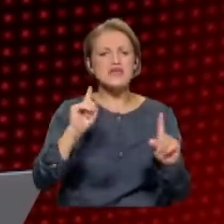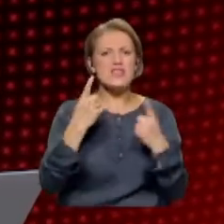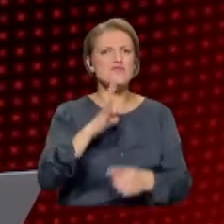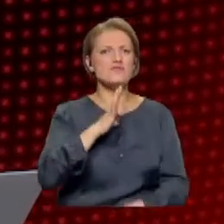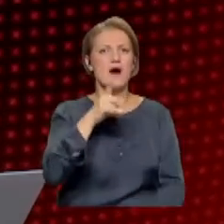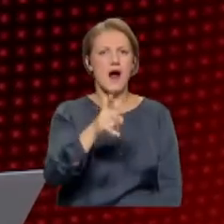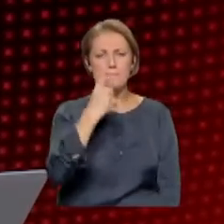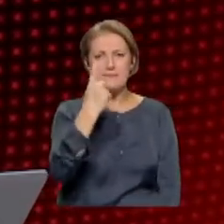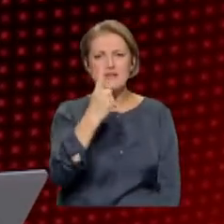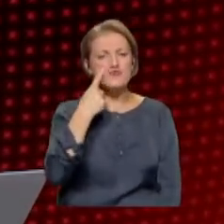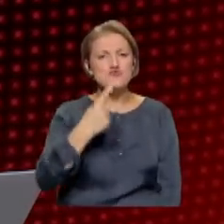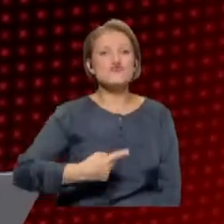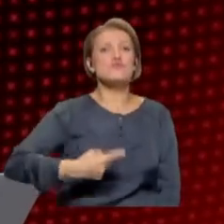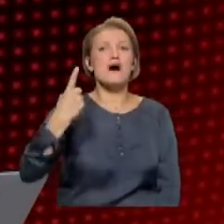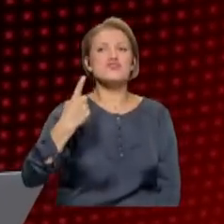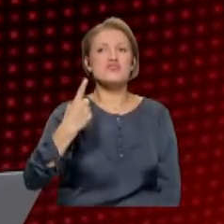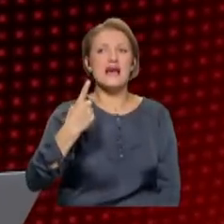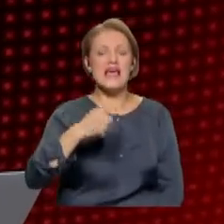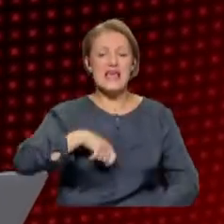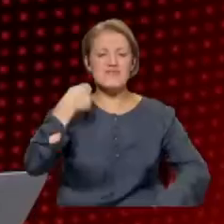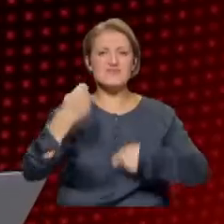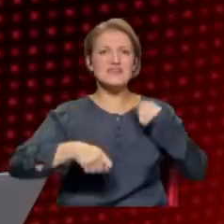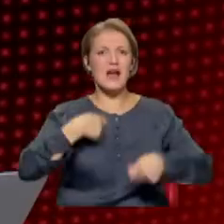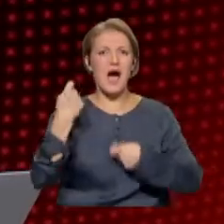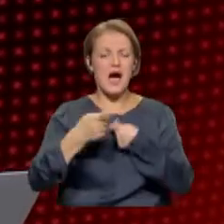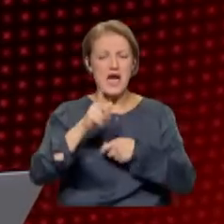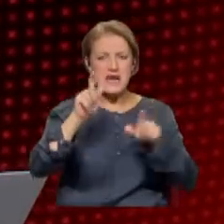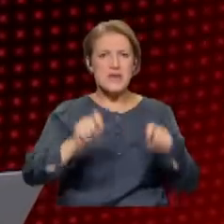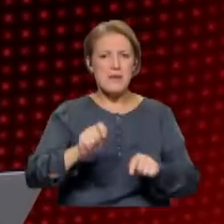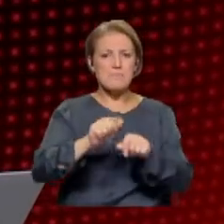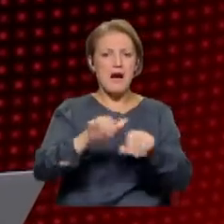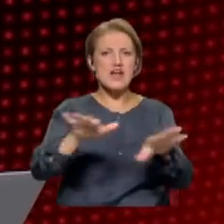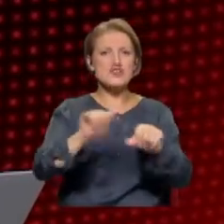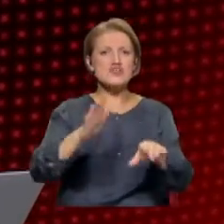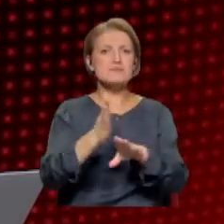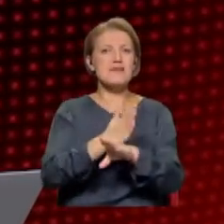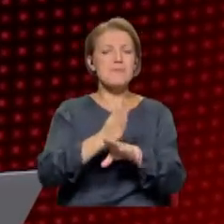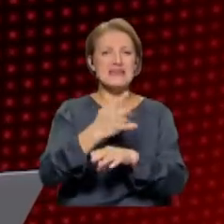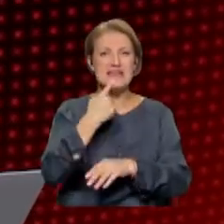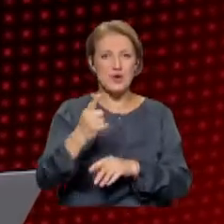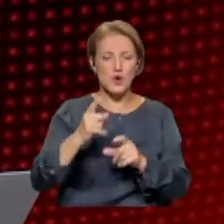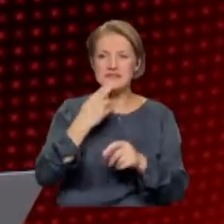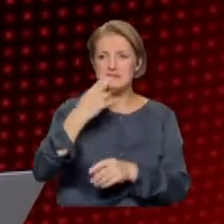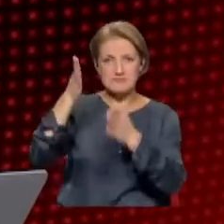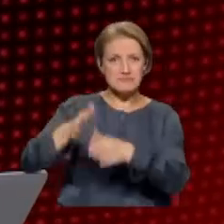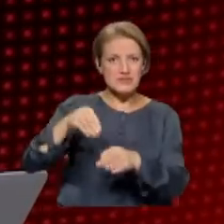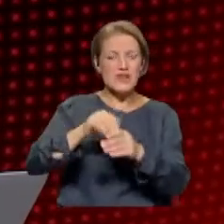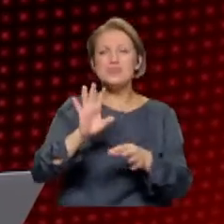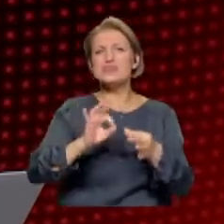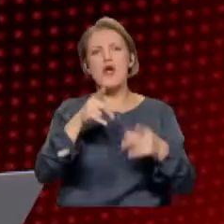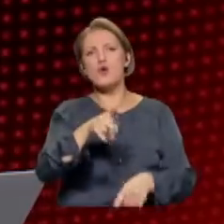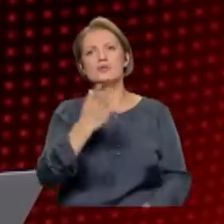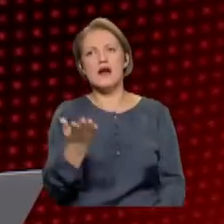yetkiyi? Bir de Cumhurbaşkanımıza iftiraya varan paylaşımları nedeniyle diyor Gökçe için. Neymiş acaba